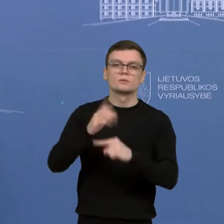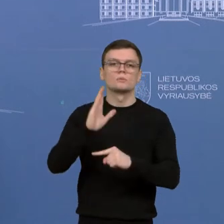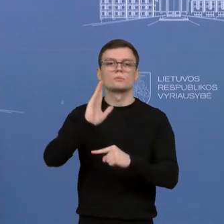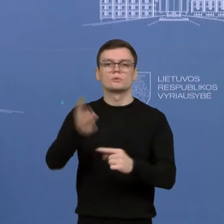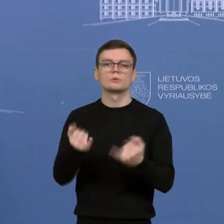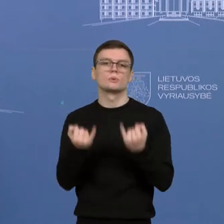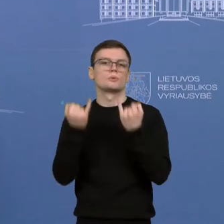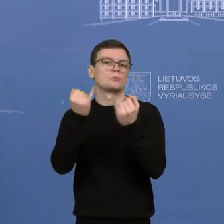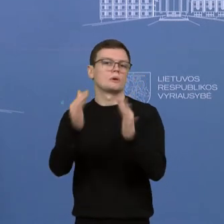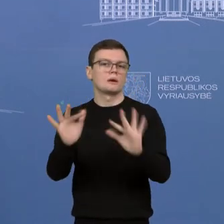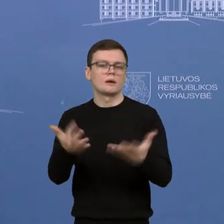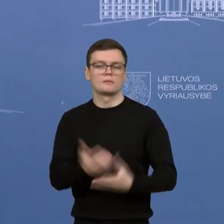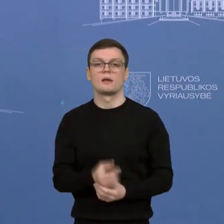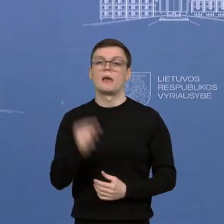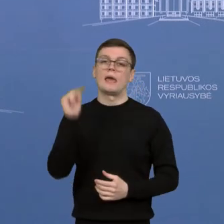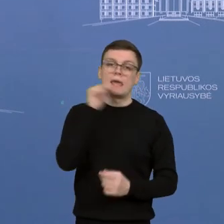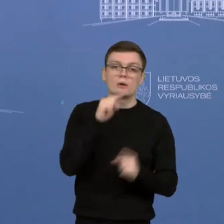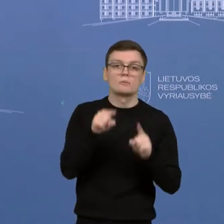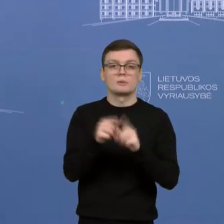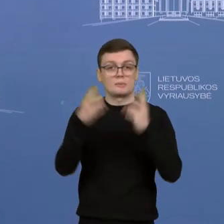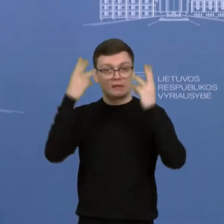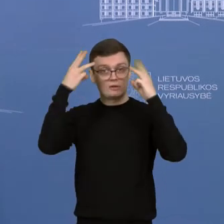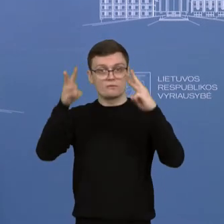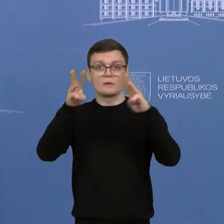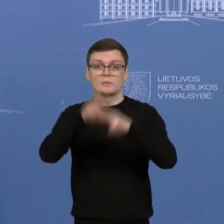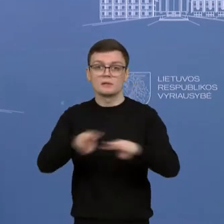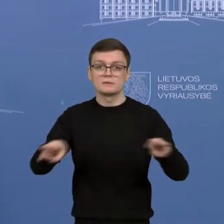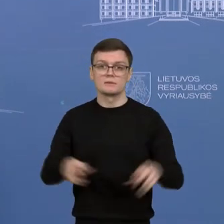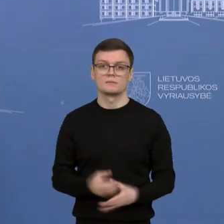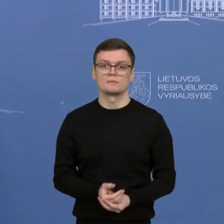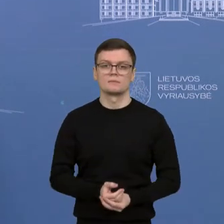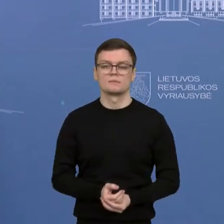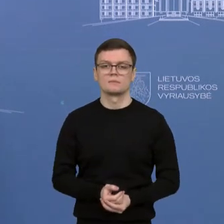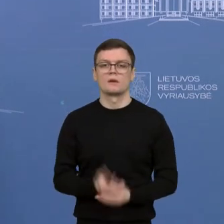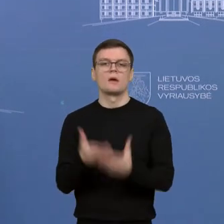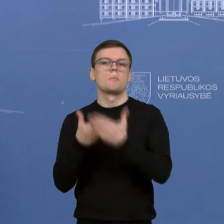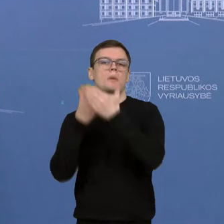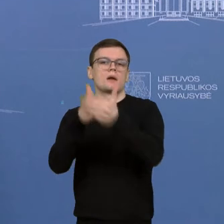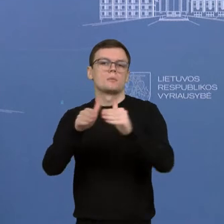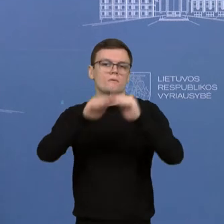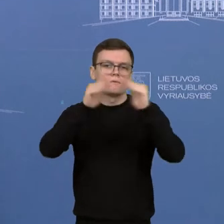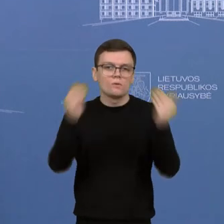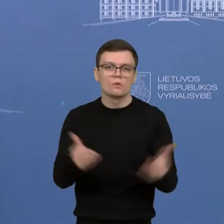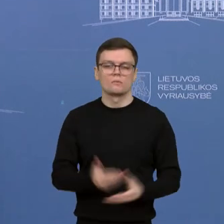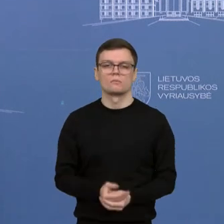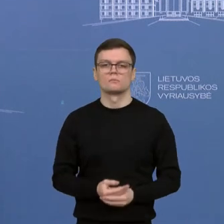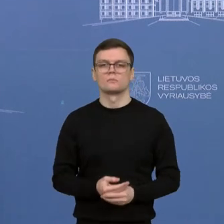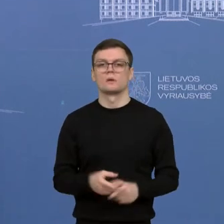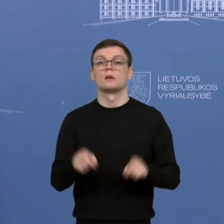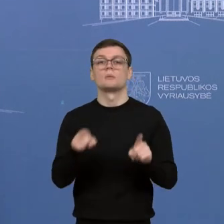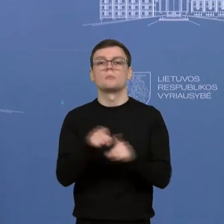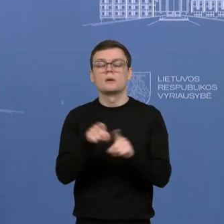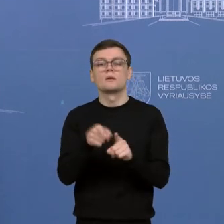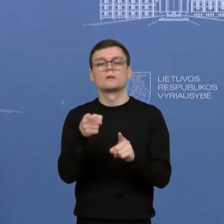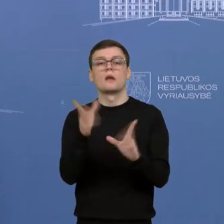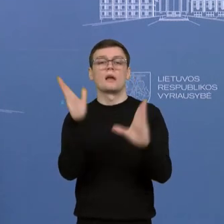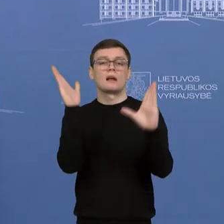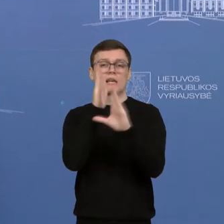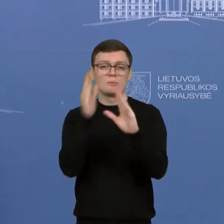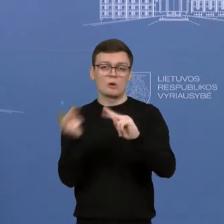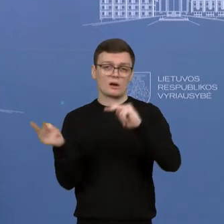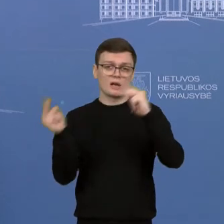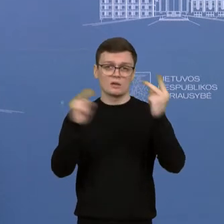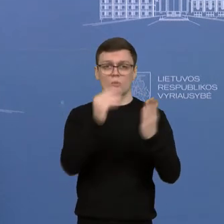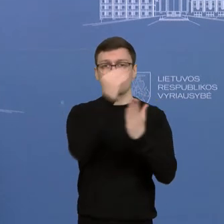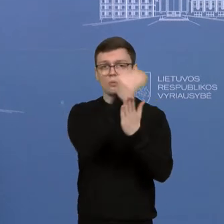skiriama iš ekonomikos ir inovacijų ministerijos įvairių paraminių fondų, tuo tarpu iš klimato kaitos programos bus